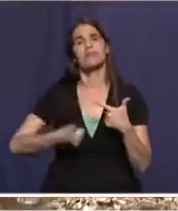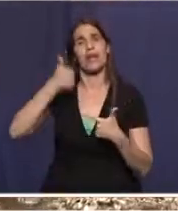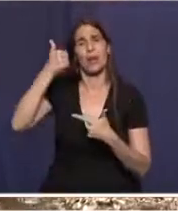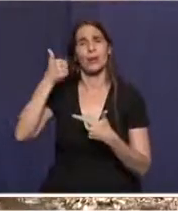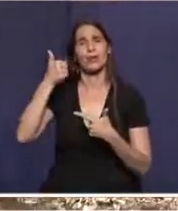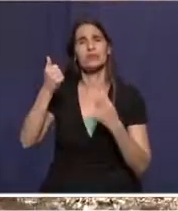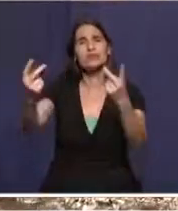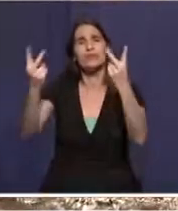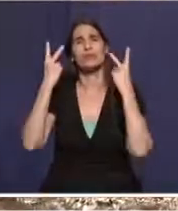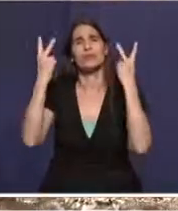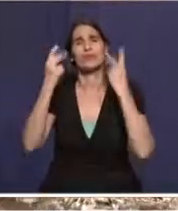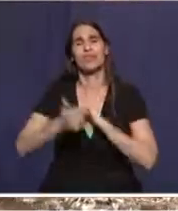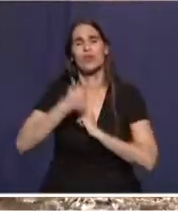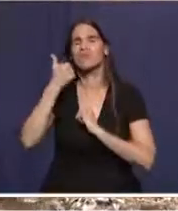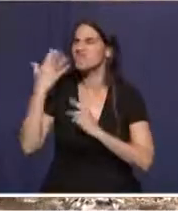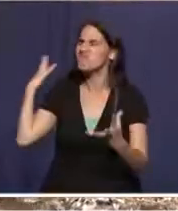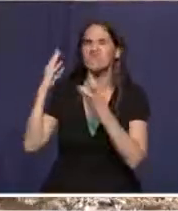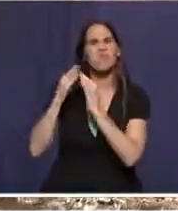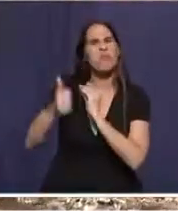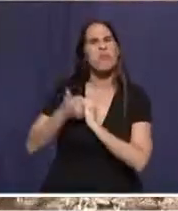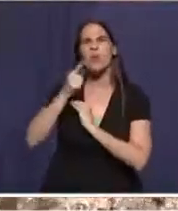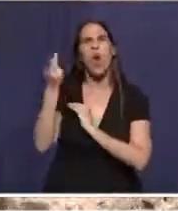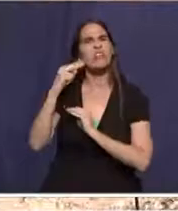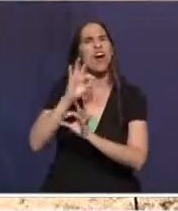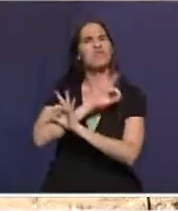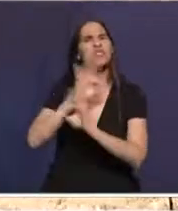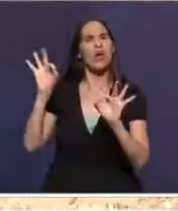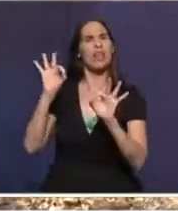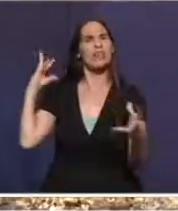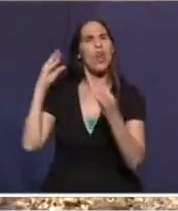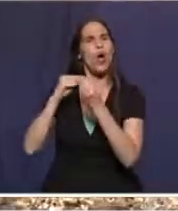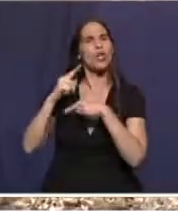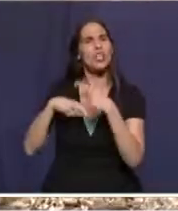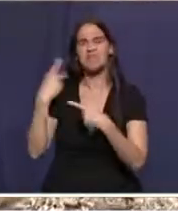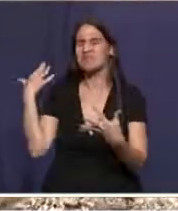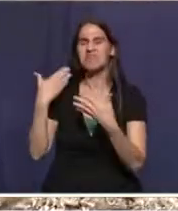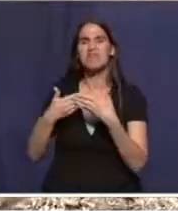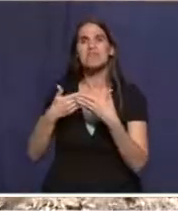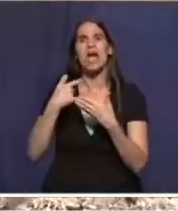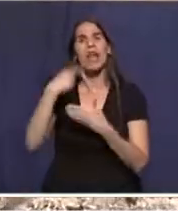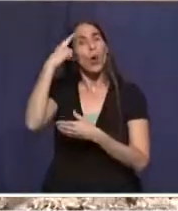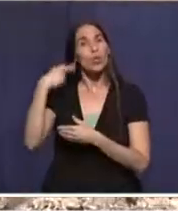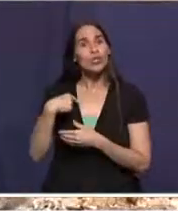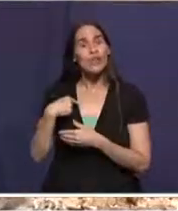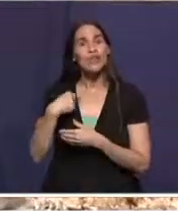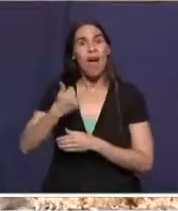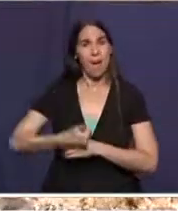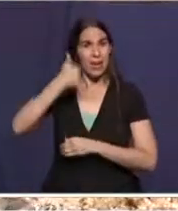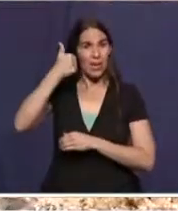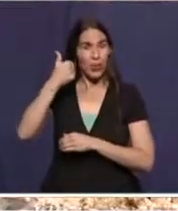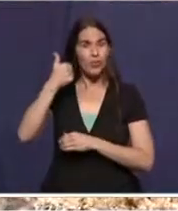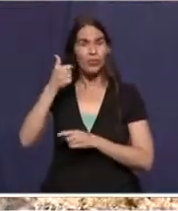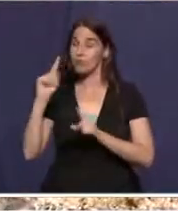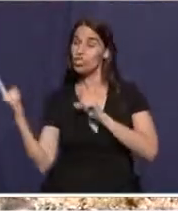שום מנהיגות לא הצטיינה בתחום הזה לאורך השנים, יותר מדי. אני חושב שהמנהיגות